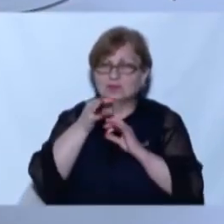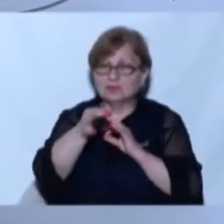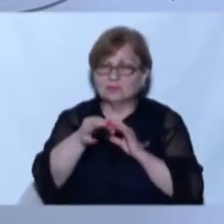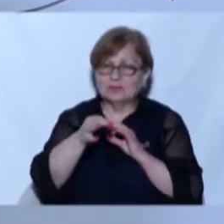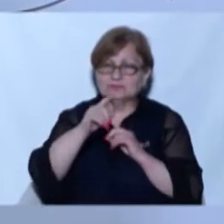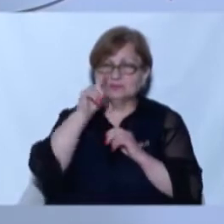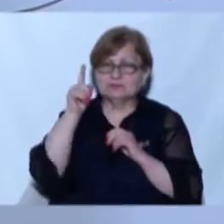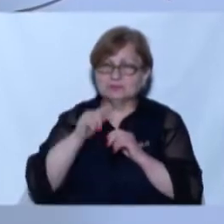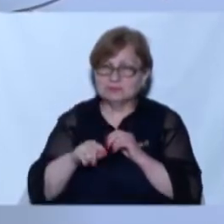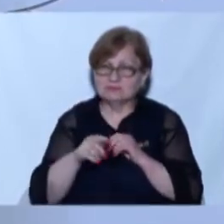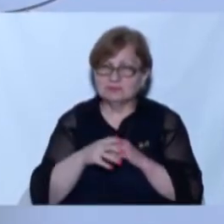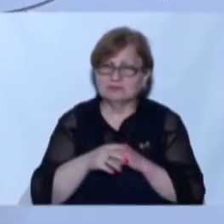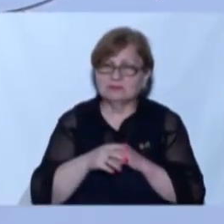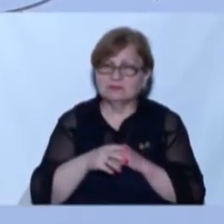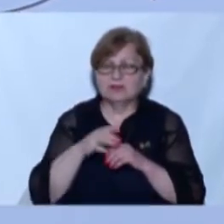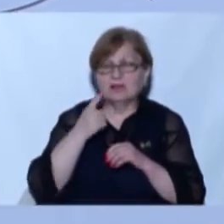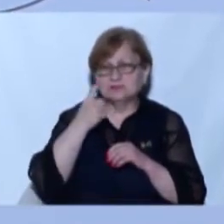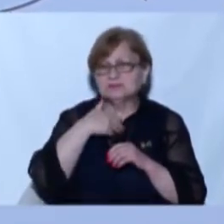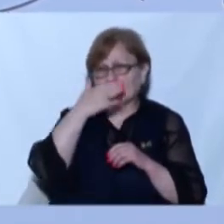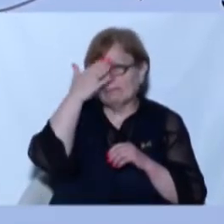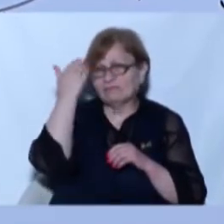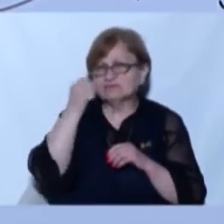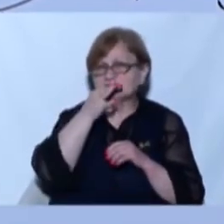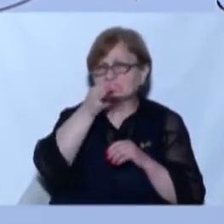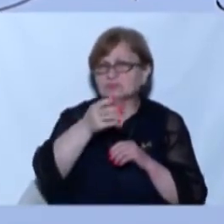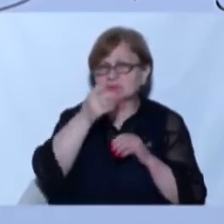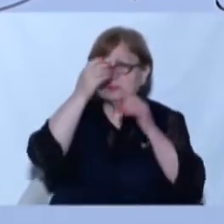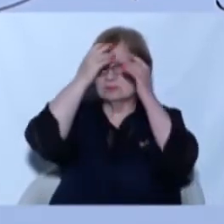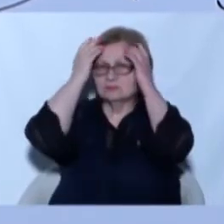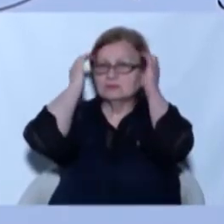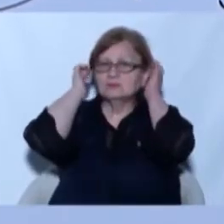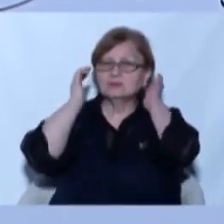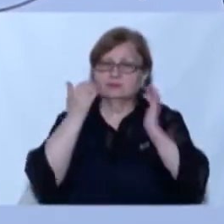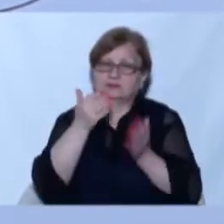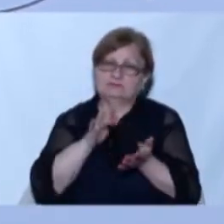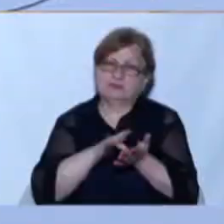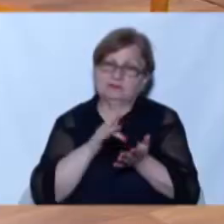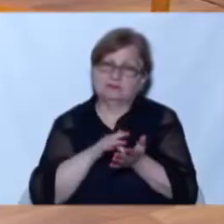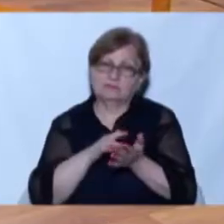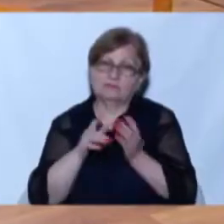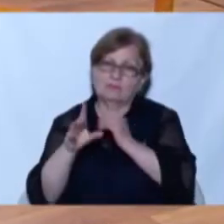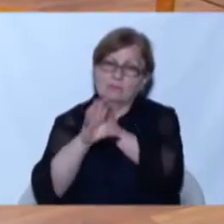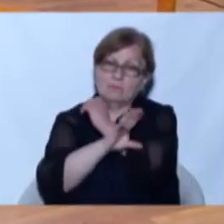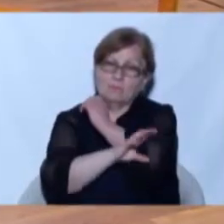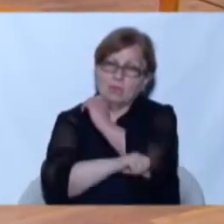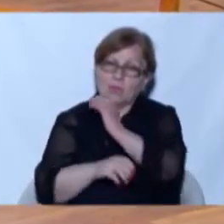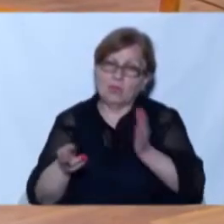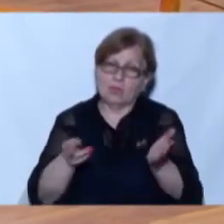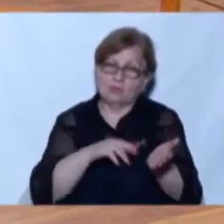რამდენიმე კითხვას. მაგრამ დამავიწყდა კიდევ ერთი რამ მეთქვა. თქვენი რვეულის ბოლო